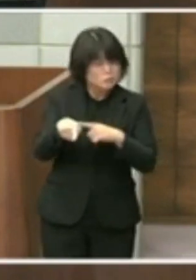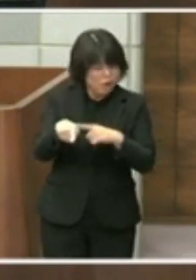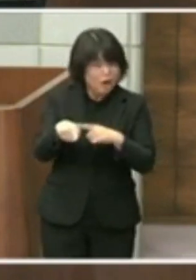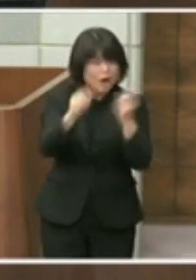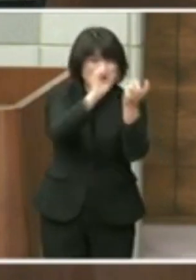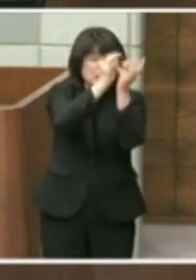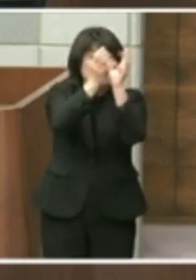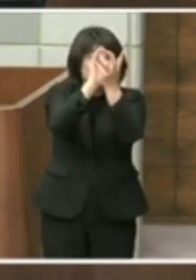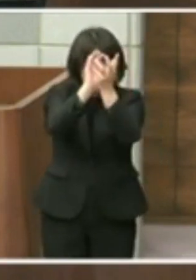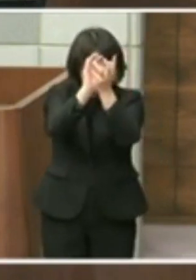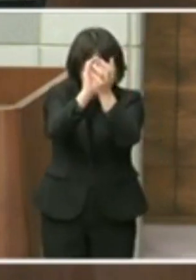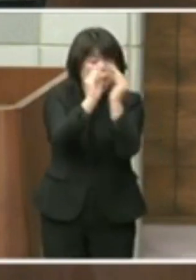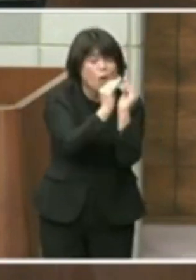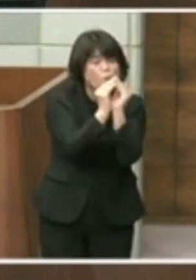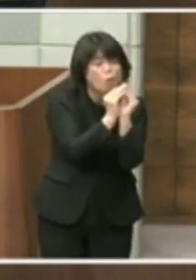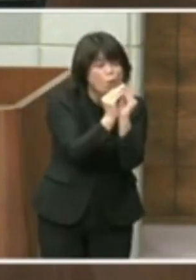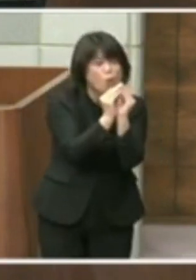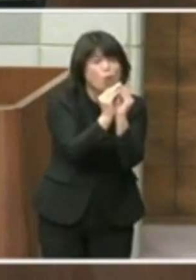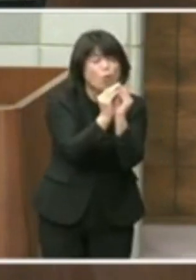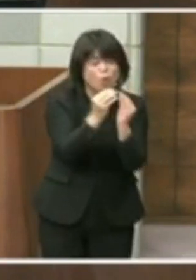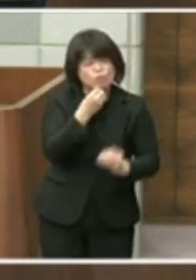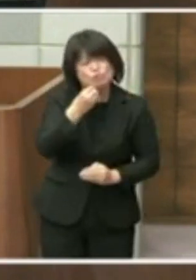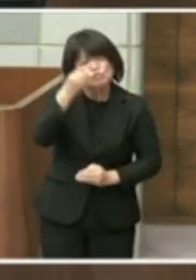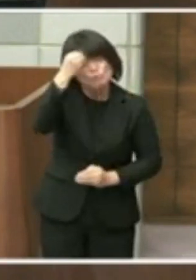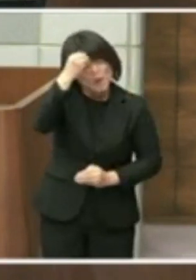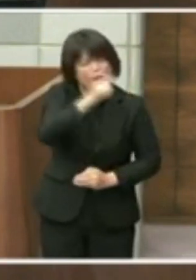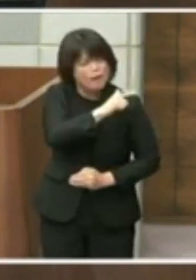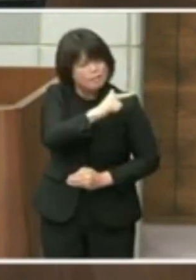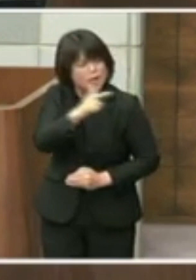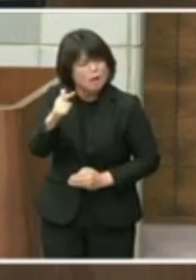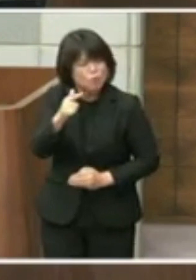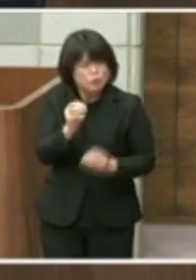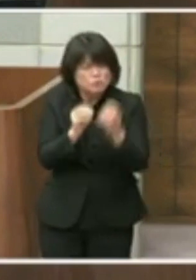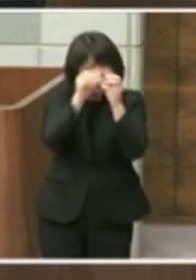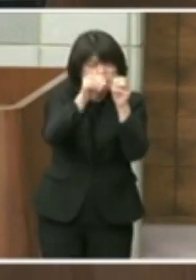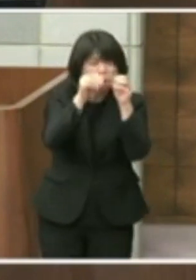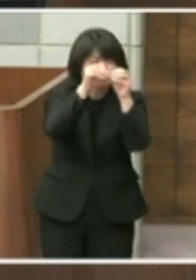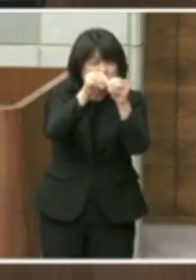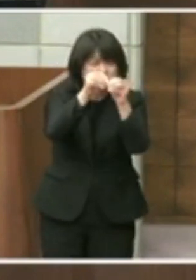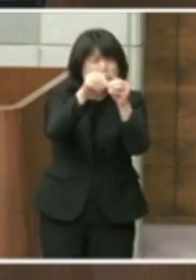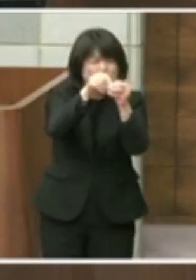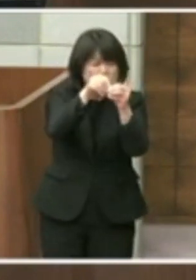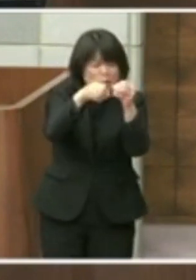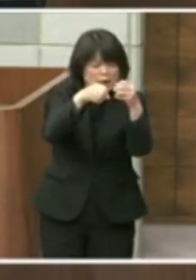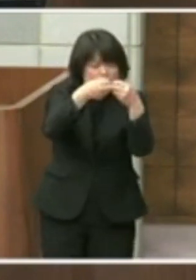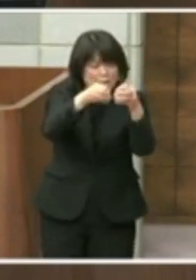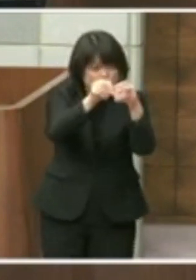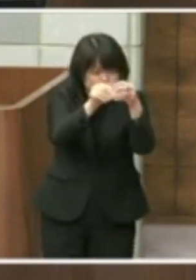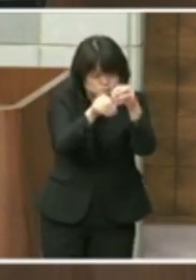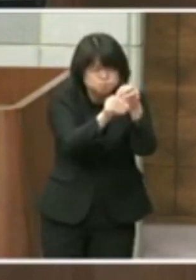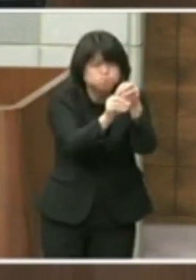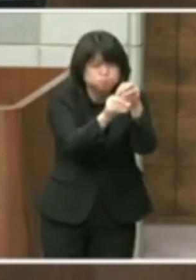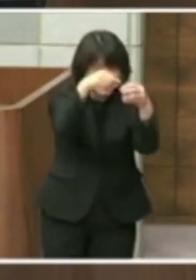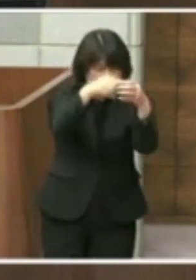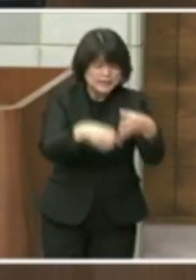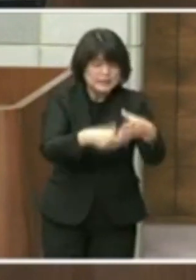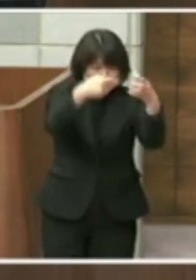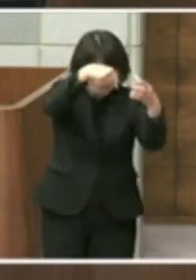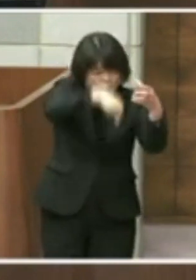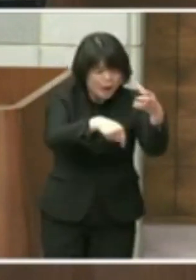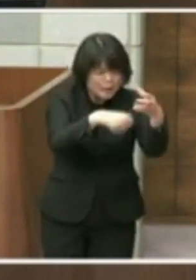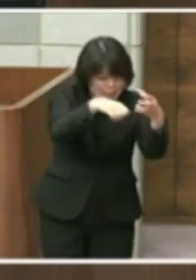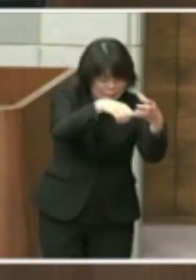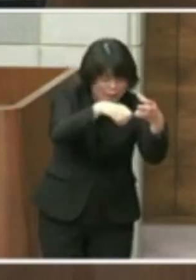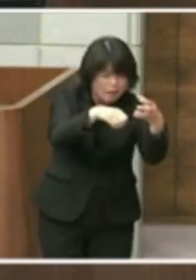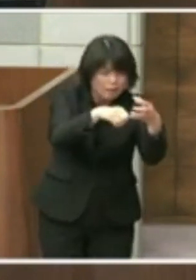桜、桃、梅などのバラ科樹木に寄生し、幼虫が木の内部を食べて枯らすことが知